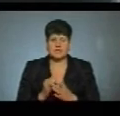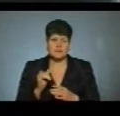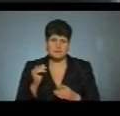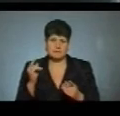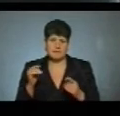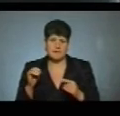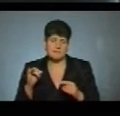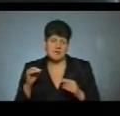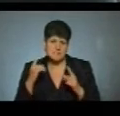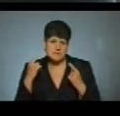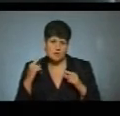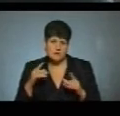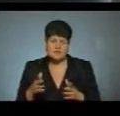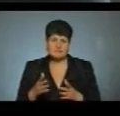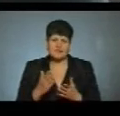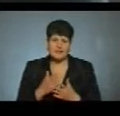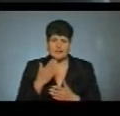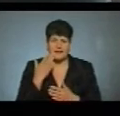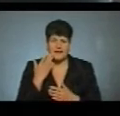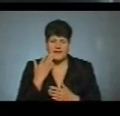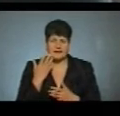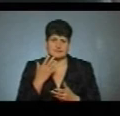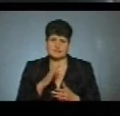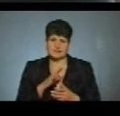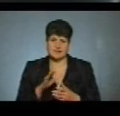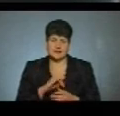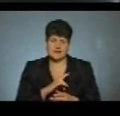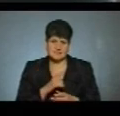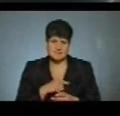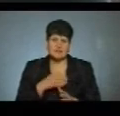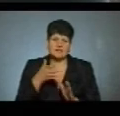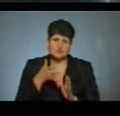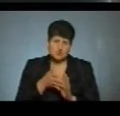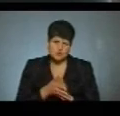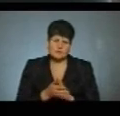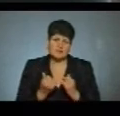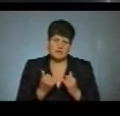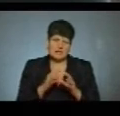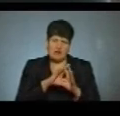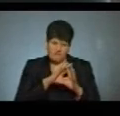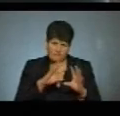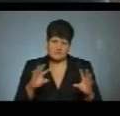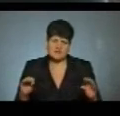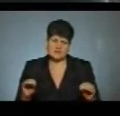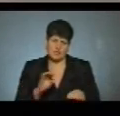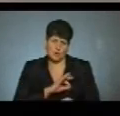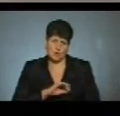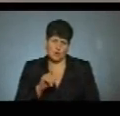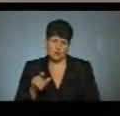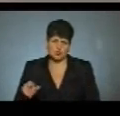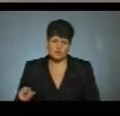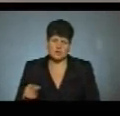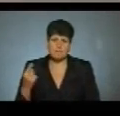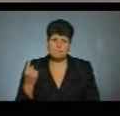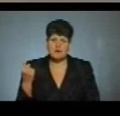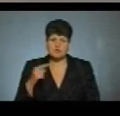імпресіонізму, одним словом, такий легесенький, ненавязчивий, зрозумілий для всіх користувачів. Першу